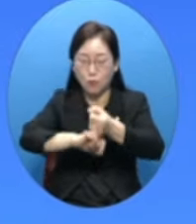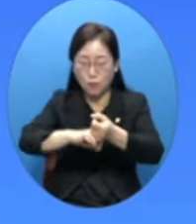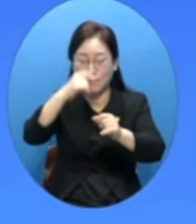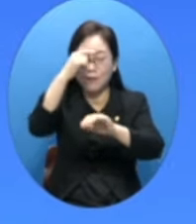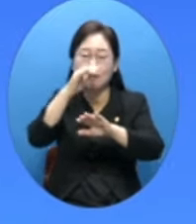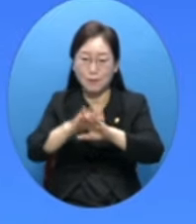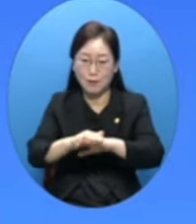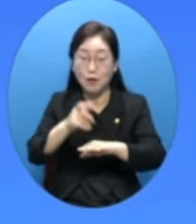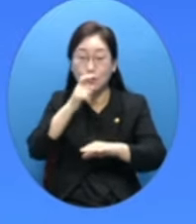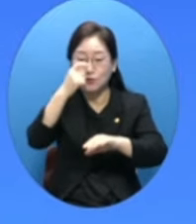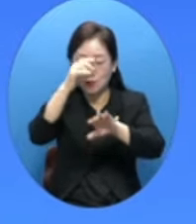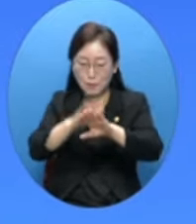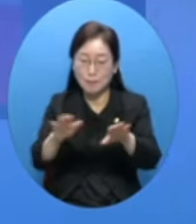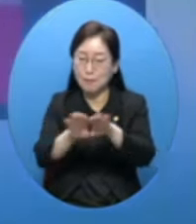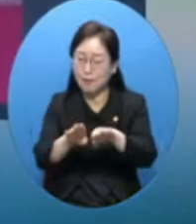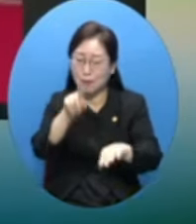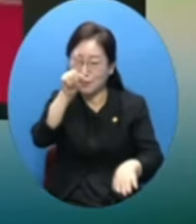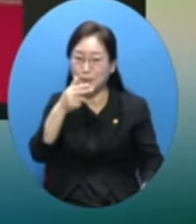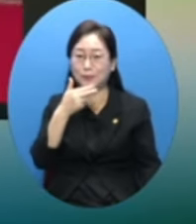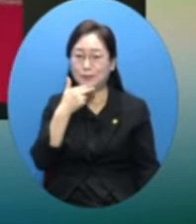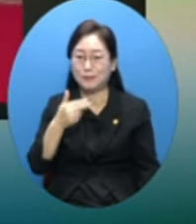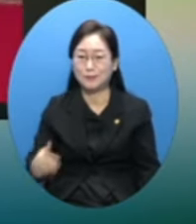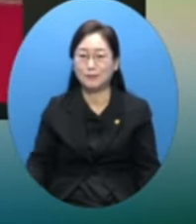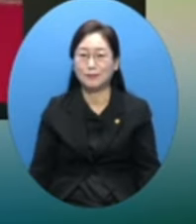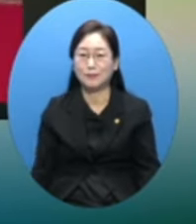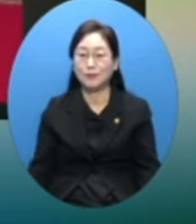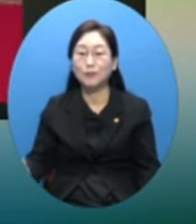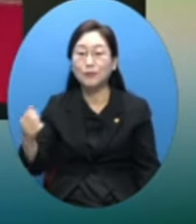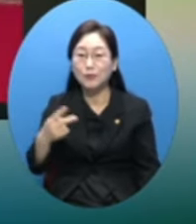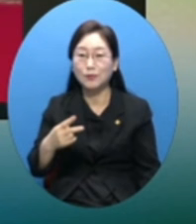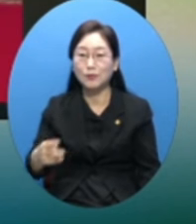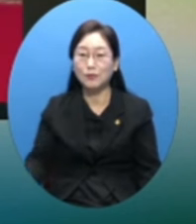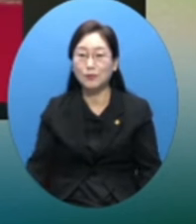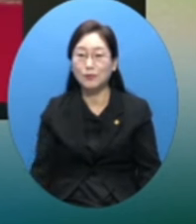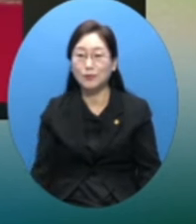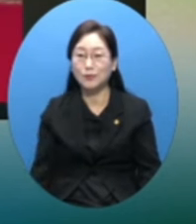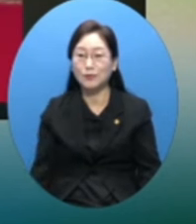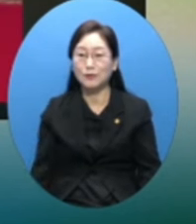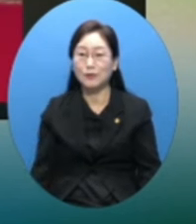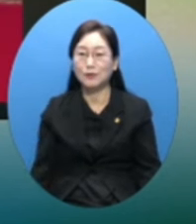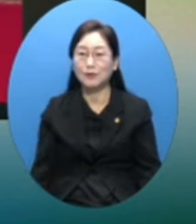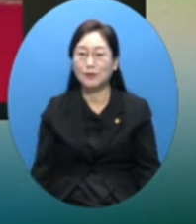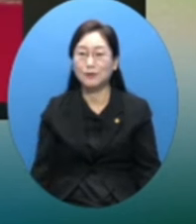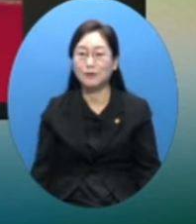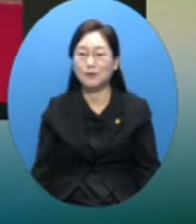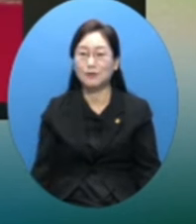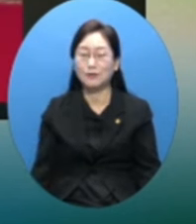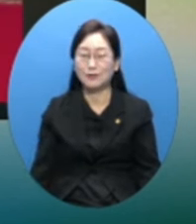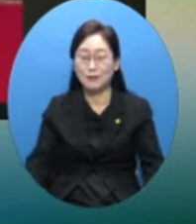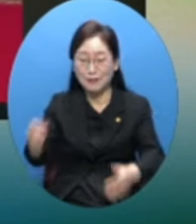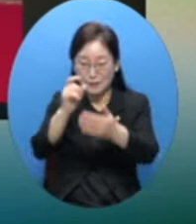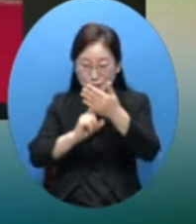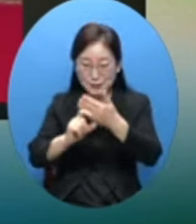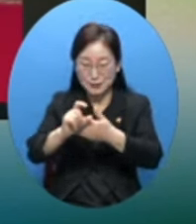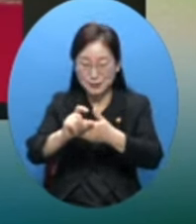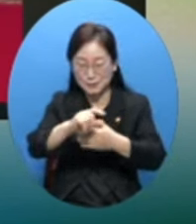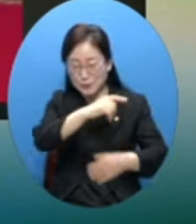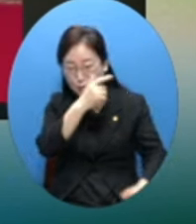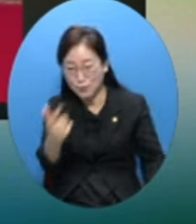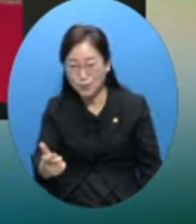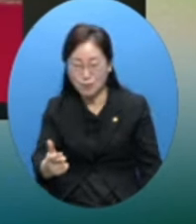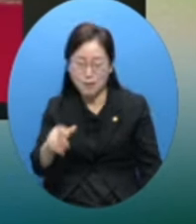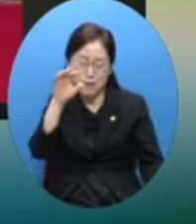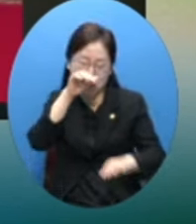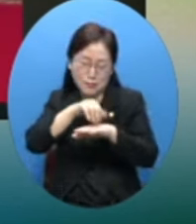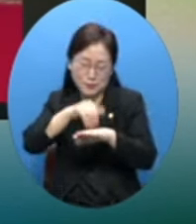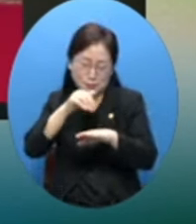수요예배도 빠진 적이 없어요. 그리고 전부터 전에까지 그 강한 훈련 속에서